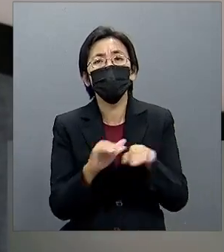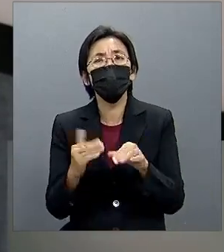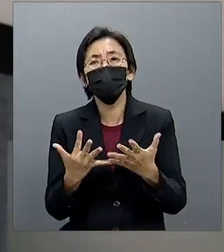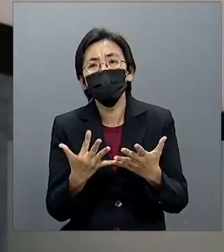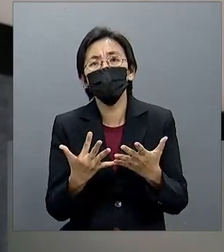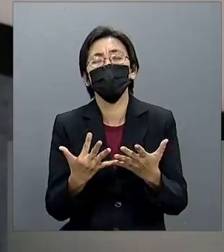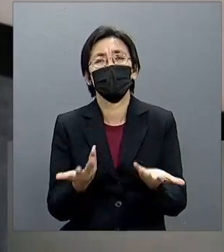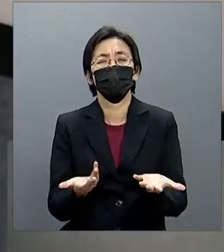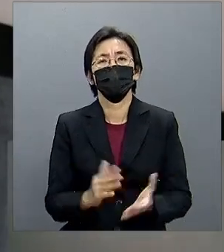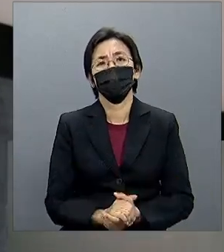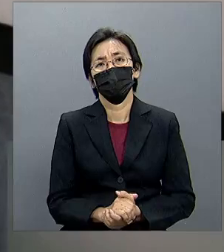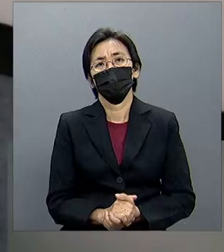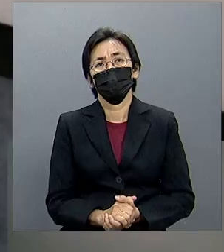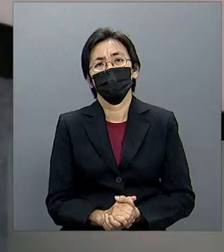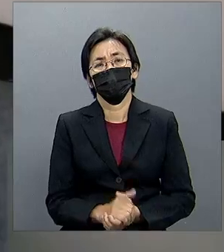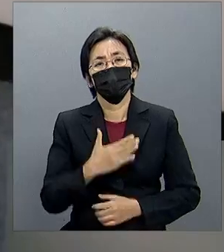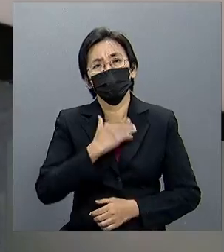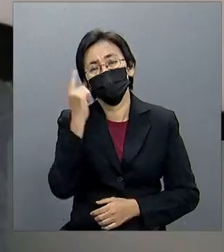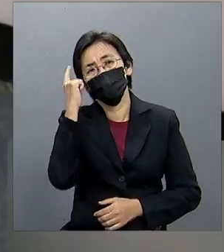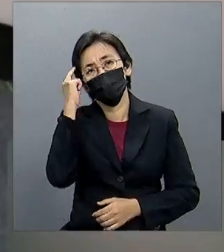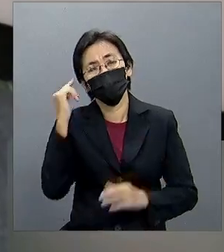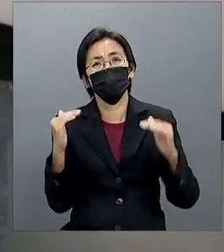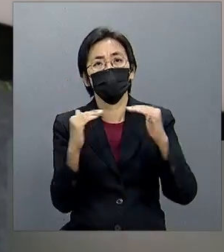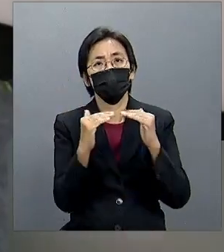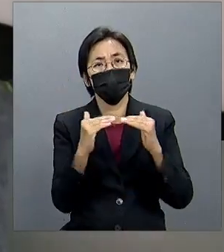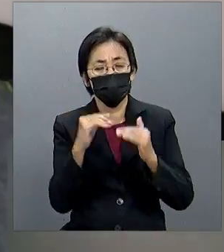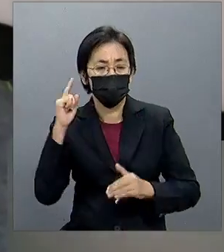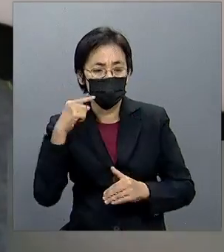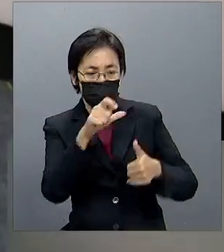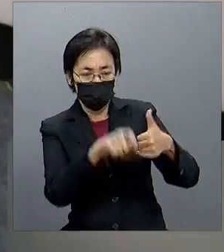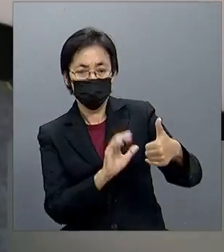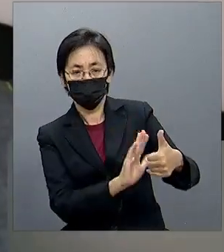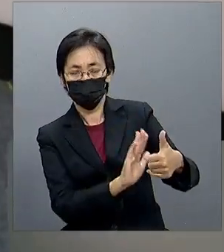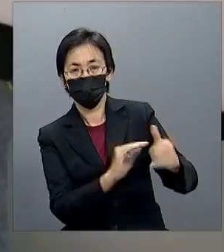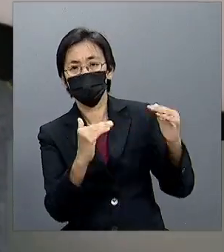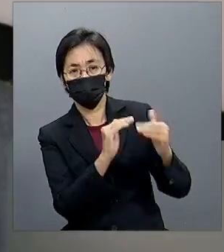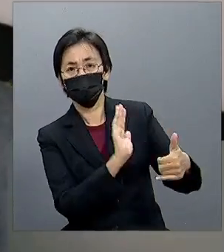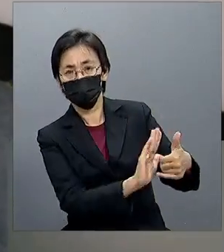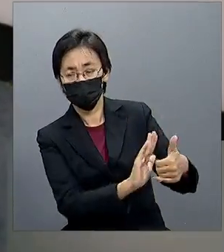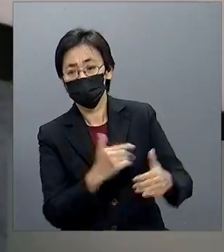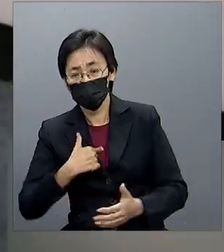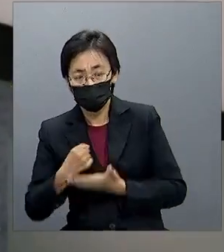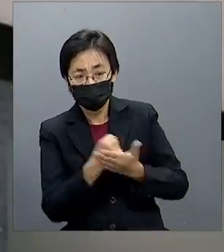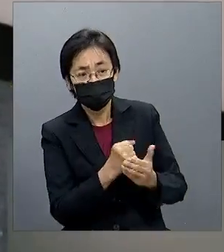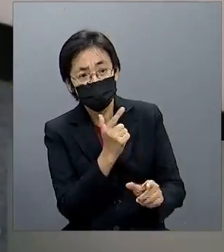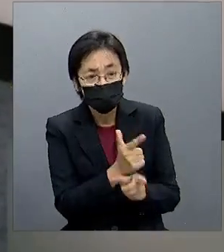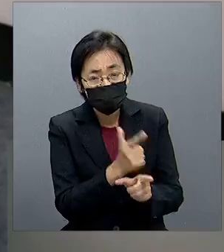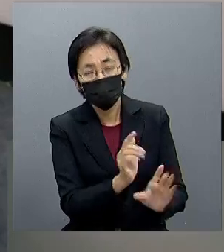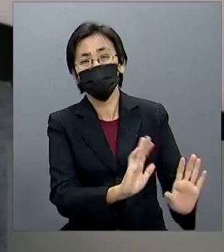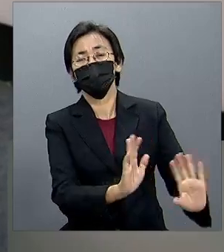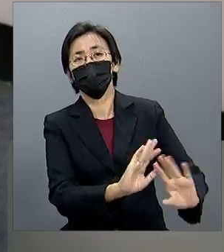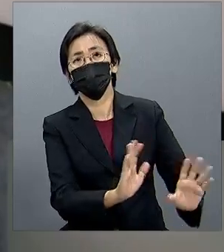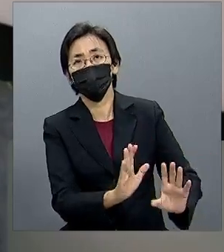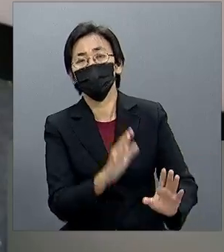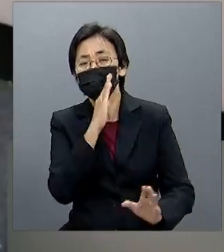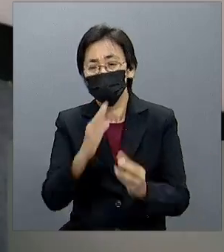ว่ามันเป็นสิทธิ์ในเนื้อตัวร่างกายเขาอ่ะคุณไม่ได้ไปช่วยเลี้ยงนะครับตามใดที่มันอยู่ใน12สัปดาห์นะ